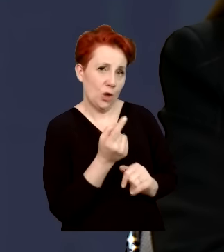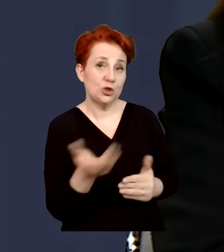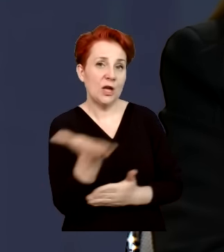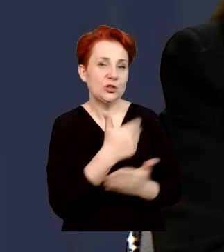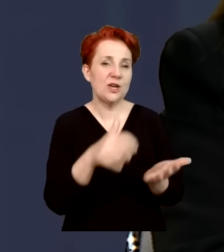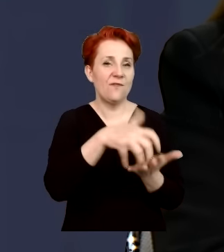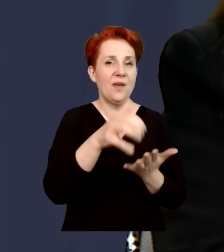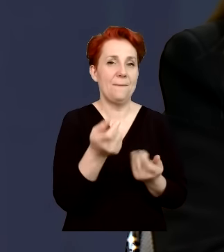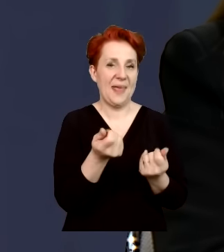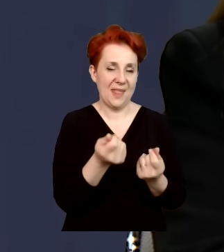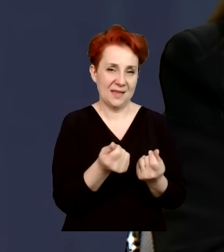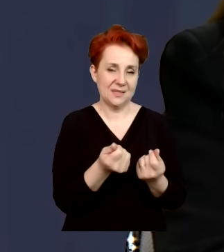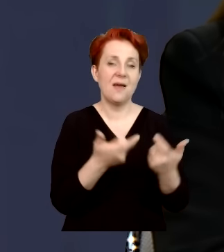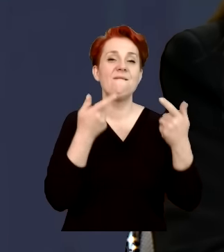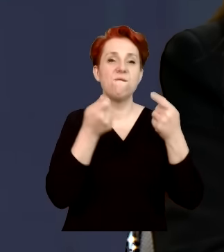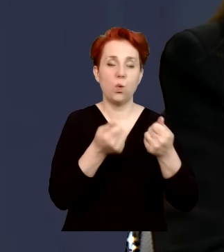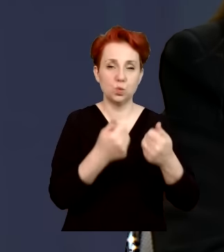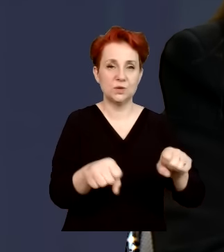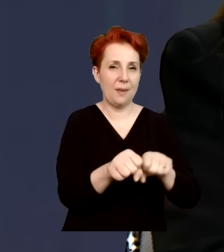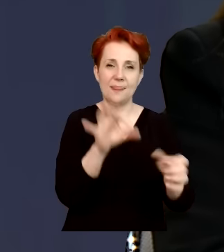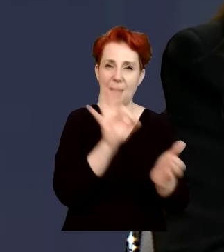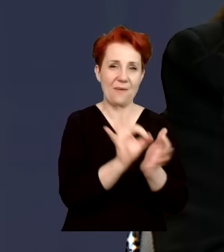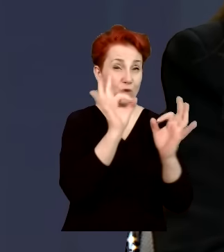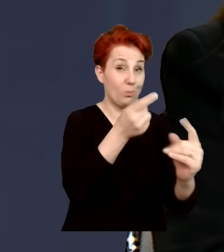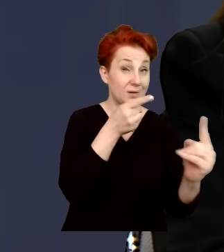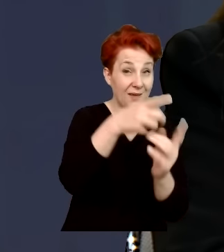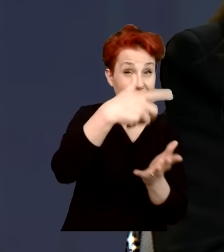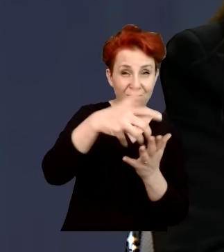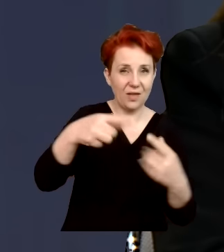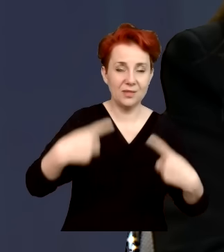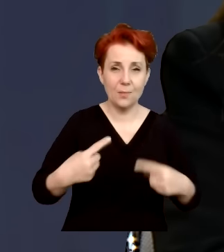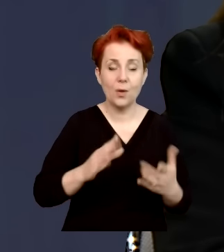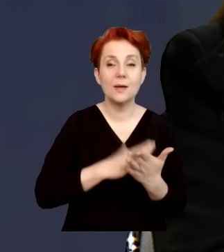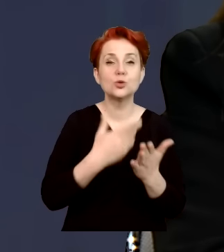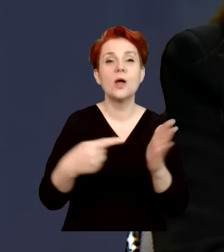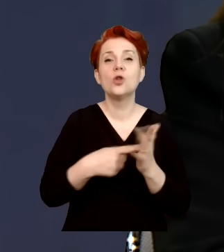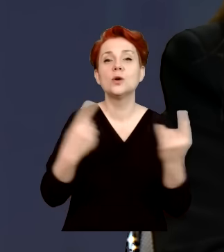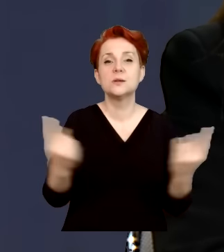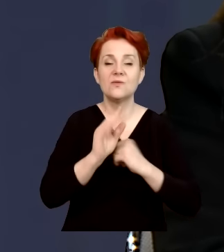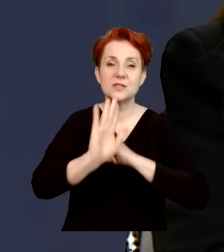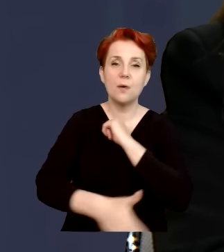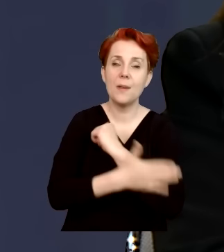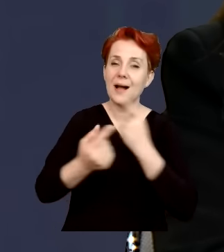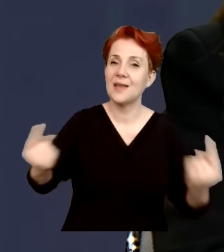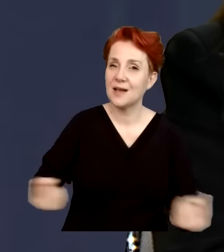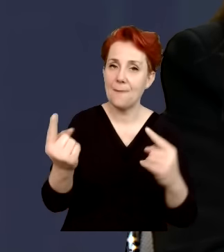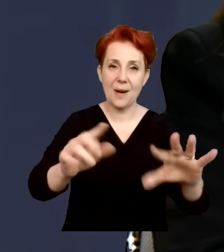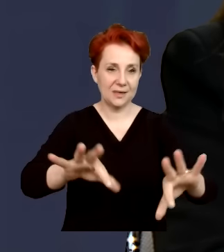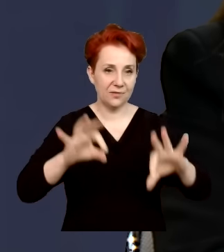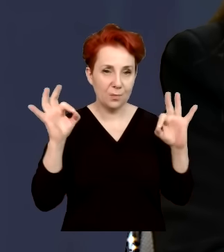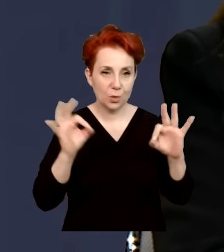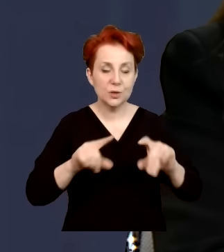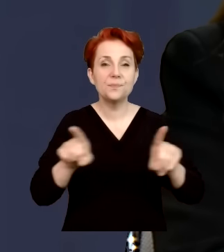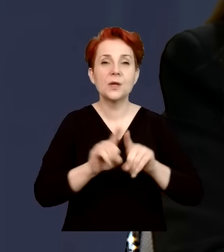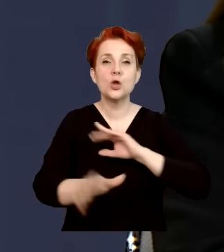Funduszu Sprawiedliwości na pewno nie była dobrze wydawana, choćby sytuacja wspomagania kampanii wyborczych, choćby na